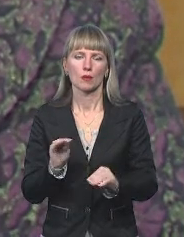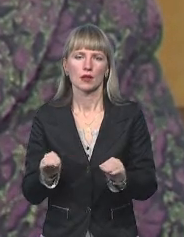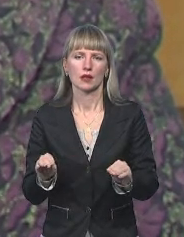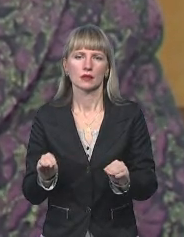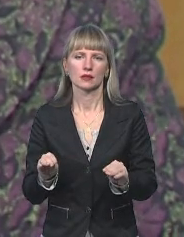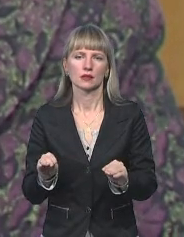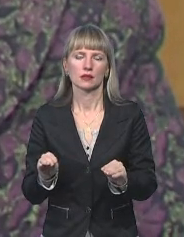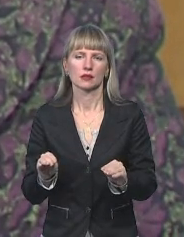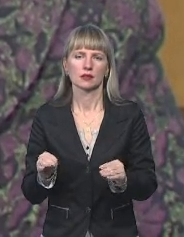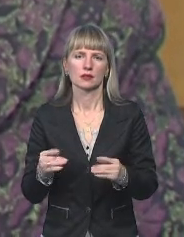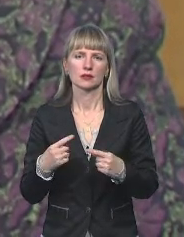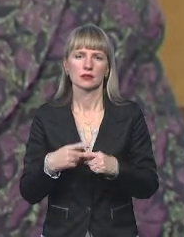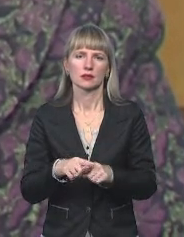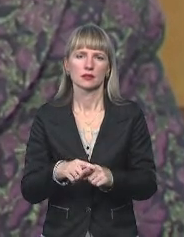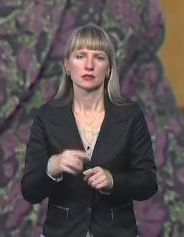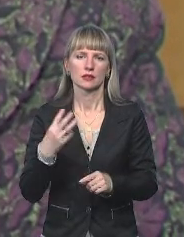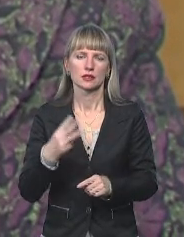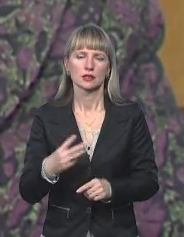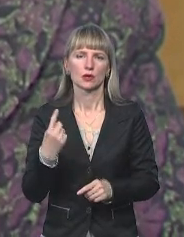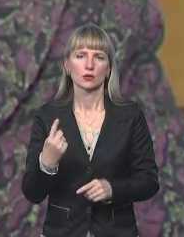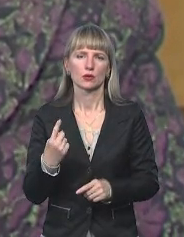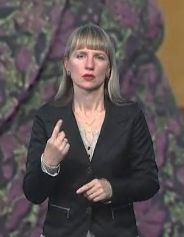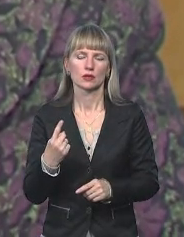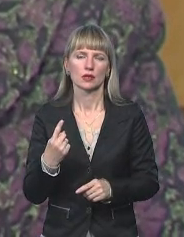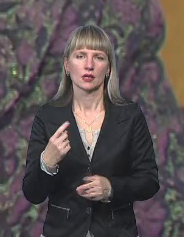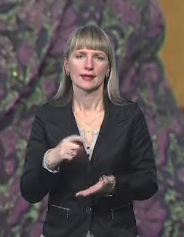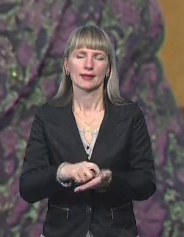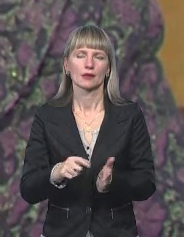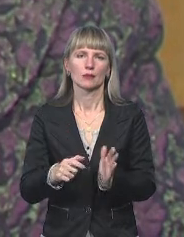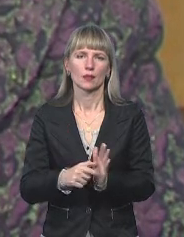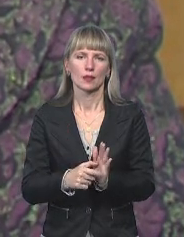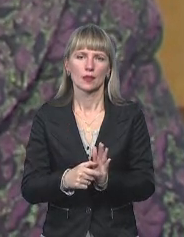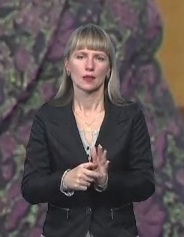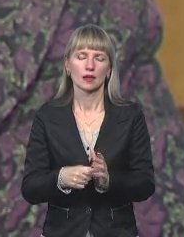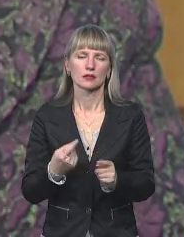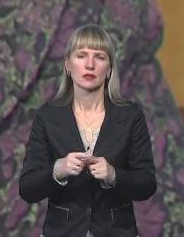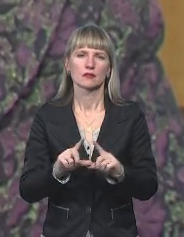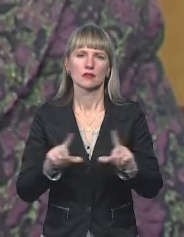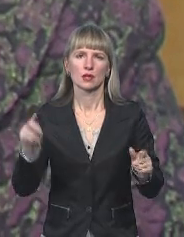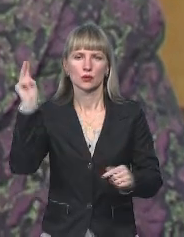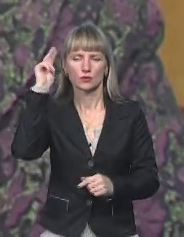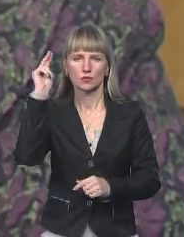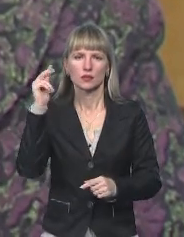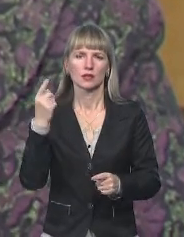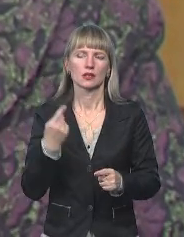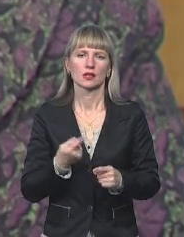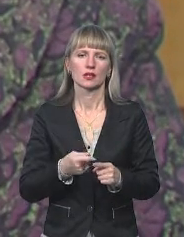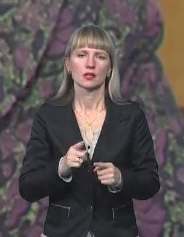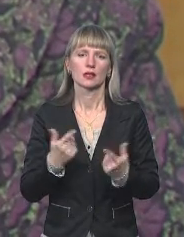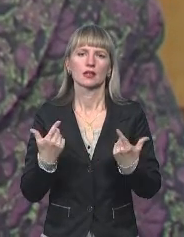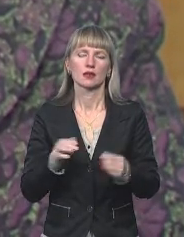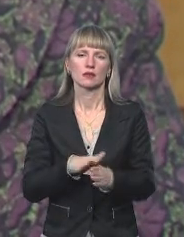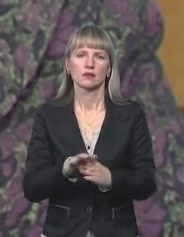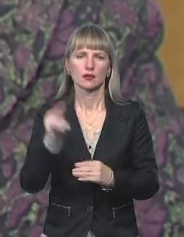точніше, обладнання 31 ресурсної кімнати. Це в тих закладах освіти, де здійснюється